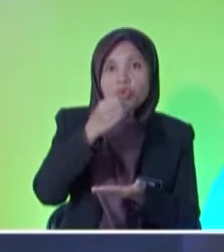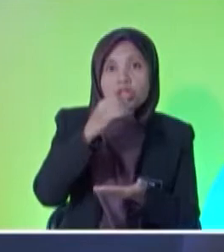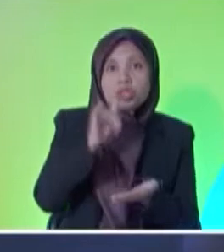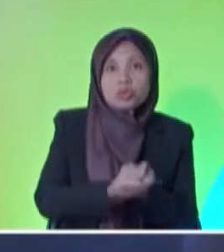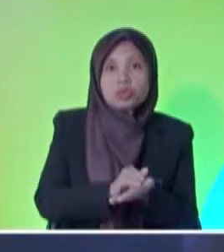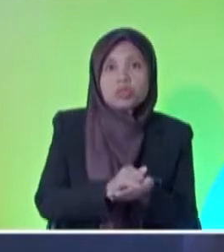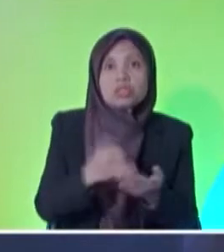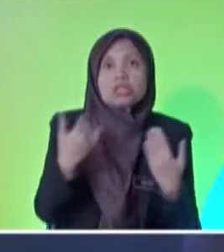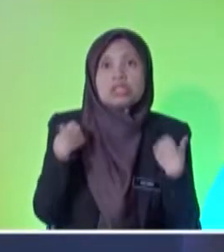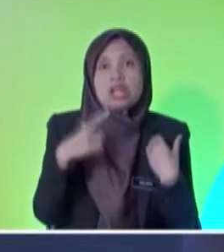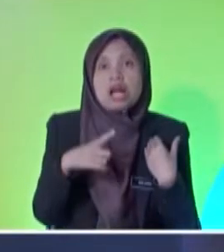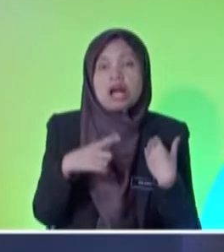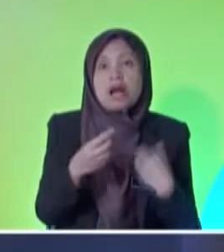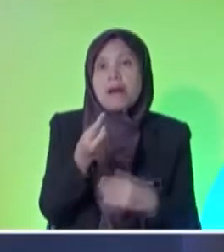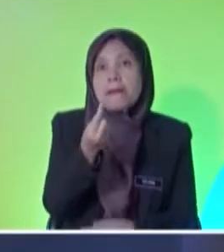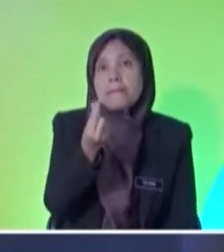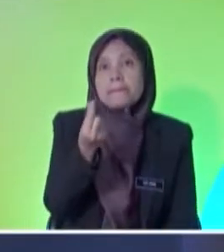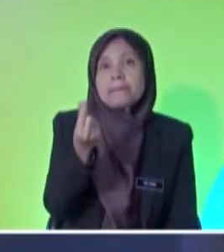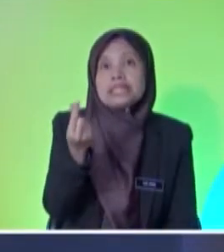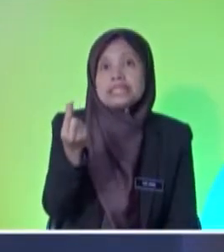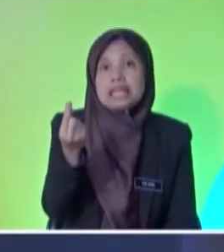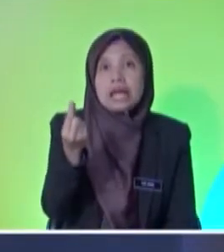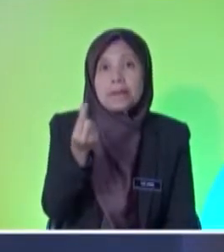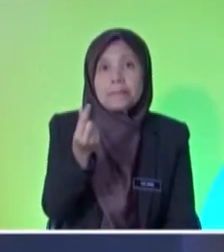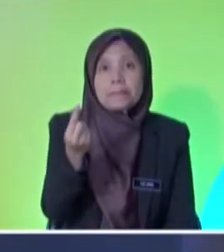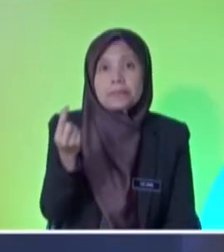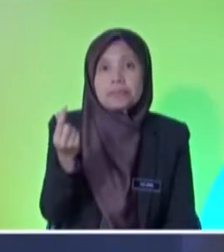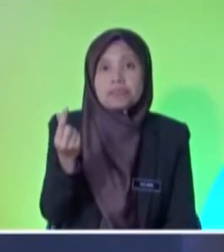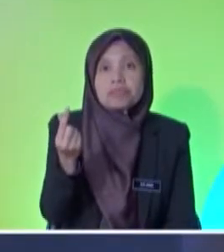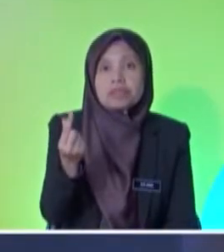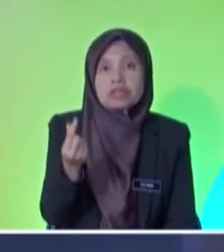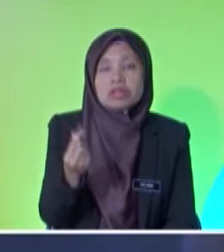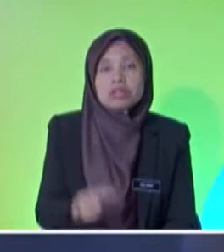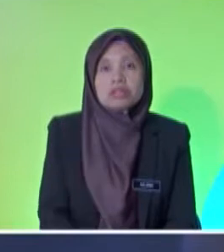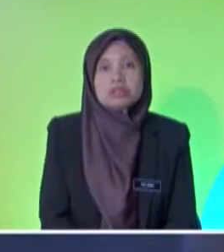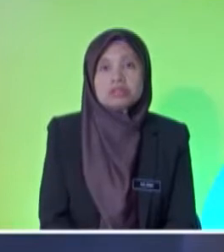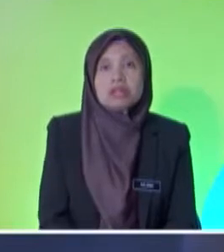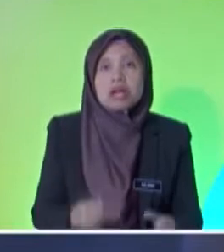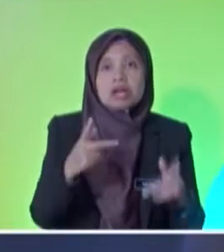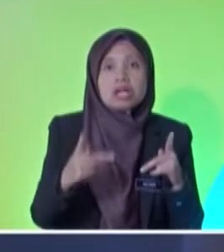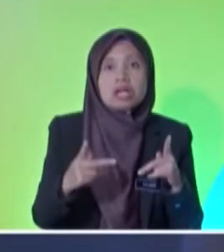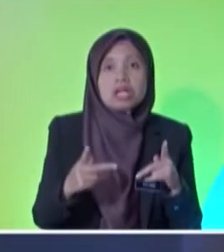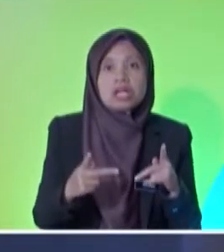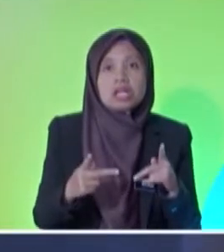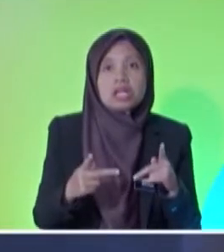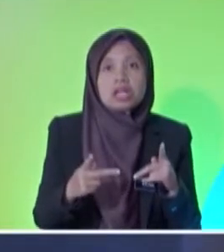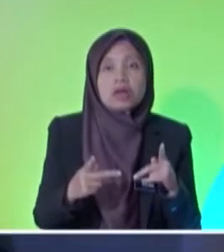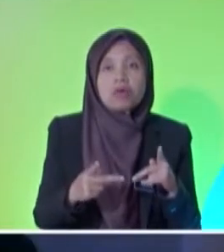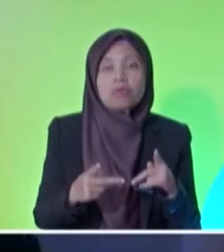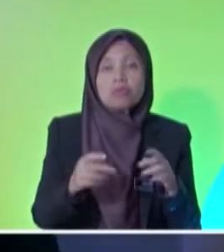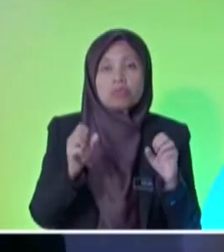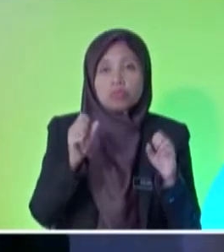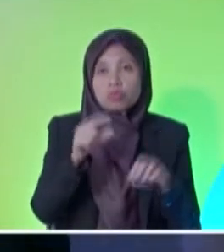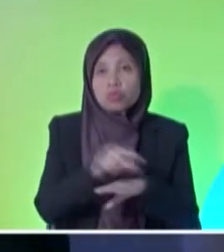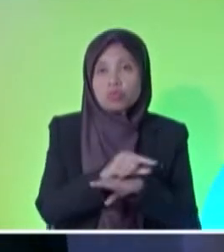eh boleh juga sebelum thu'aimah usah nak tanye Farid Farid kailola Fadli menggunakan pasti